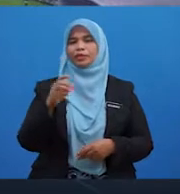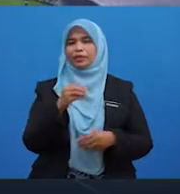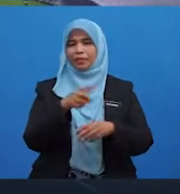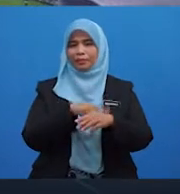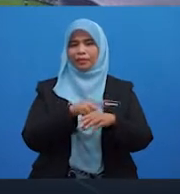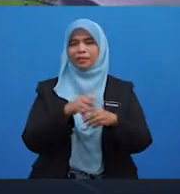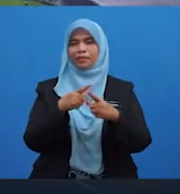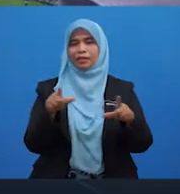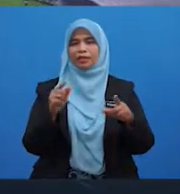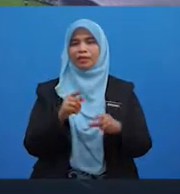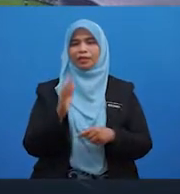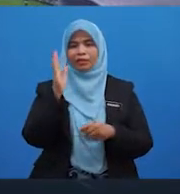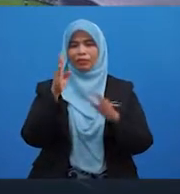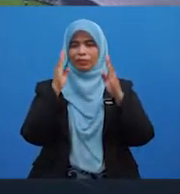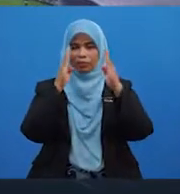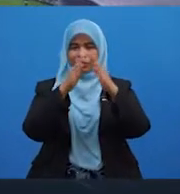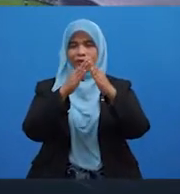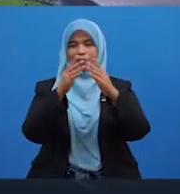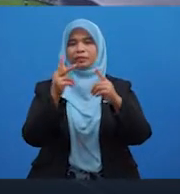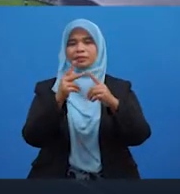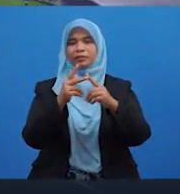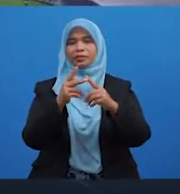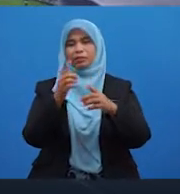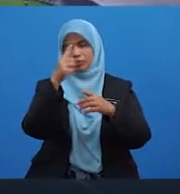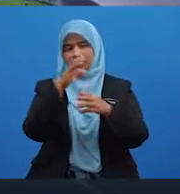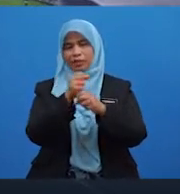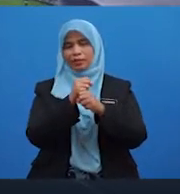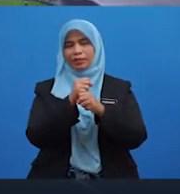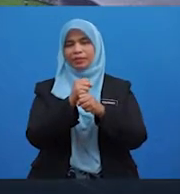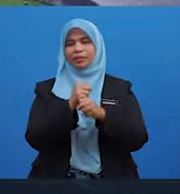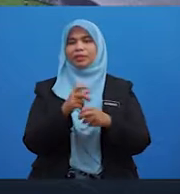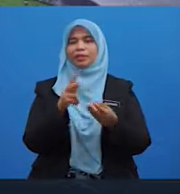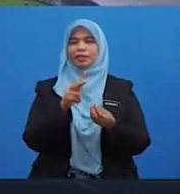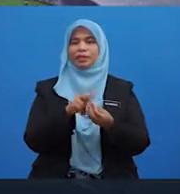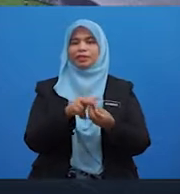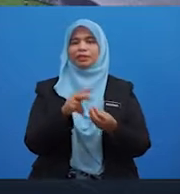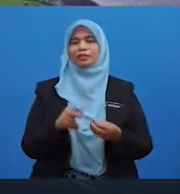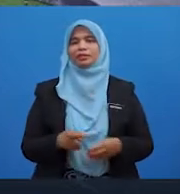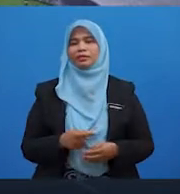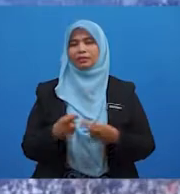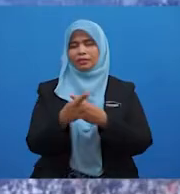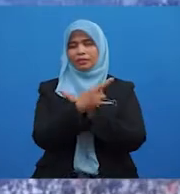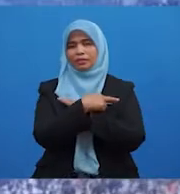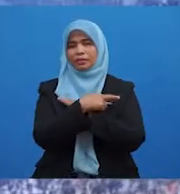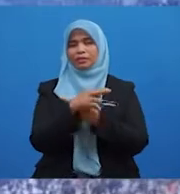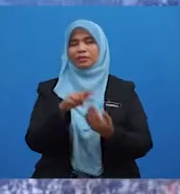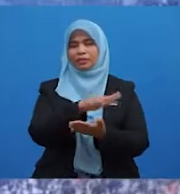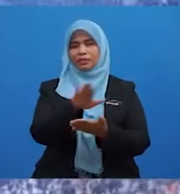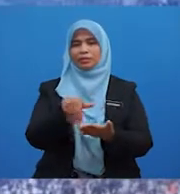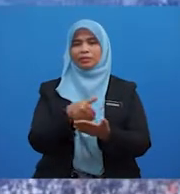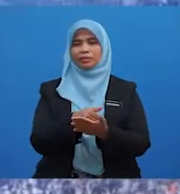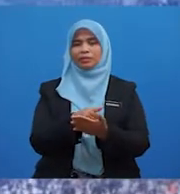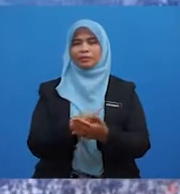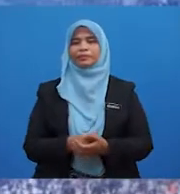yang lainnya ditumpukan kepada proses untuk mendapatkan kesan relaksasi yang menyeluruh. Prosedur